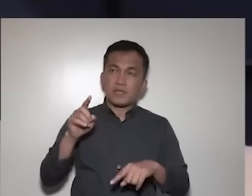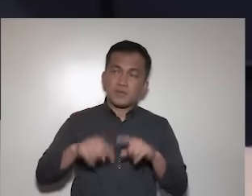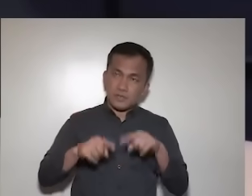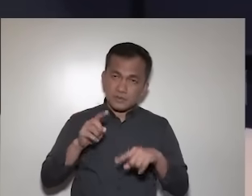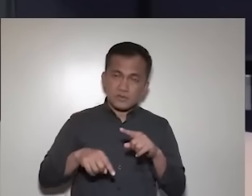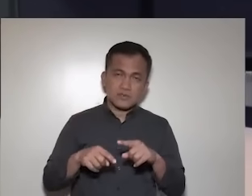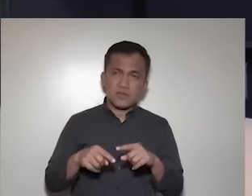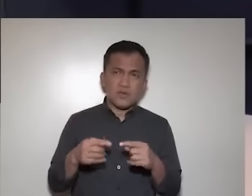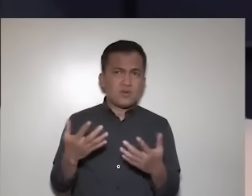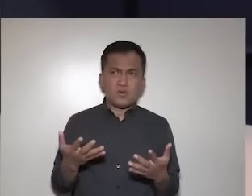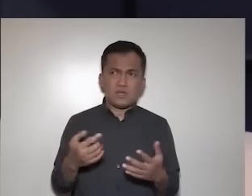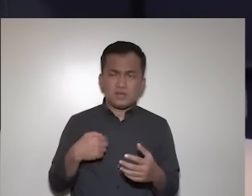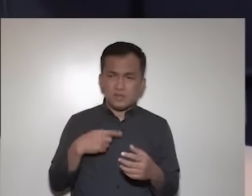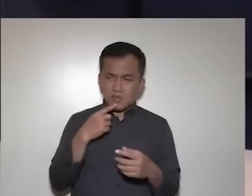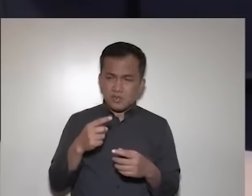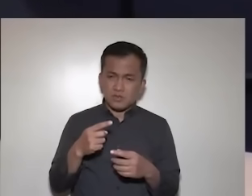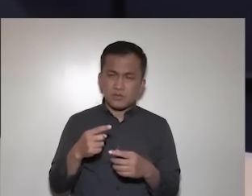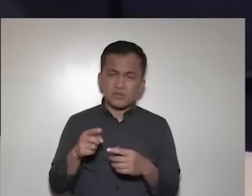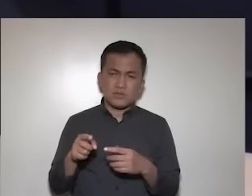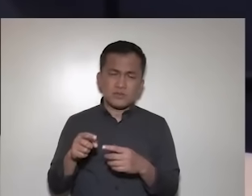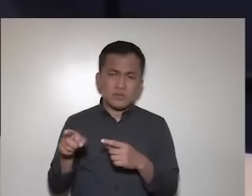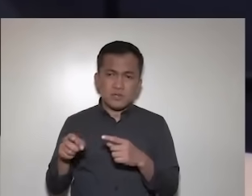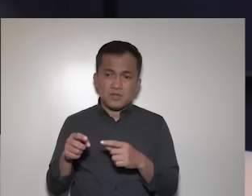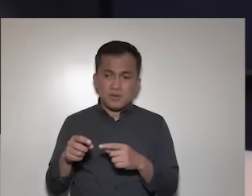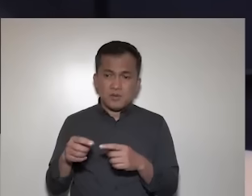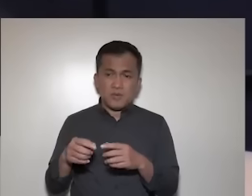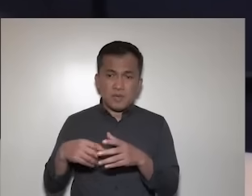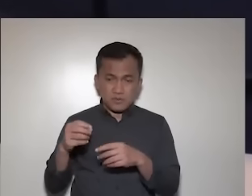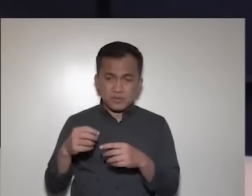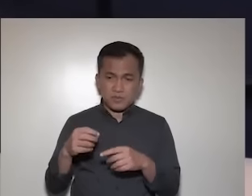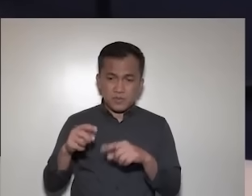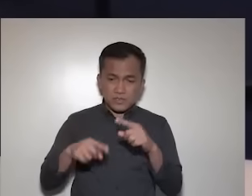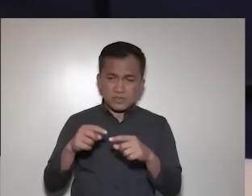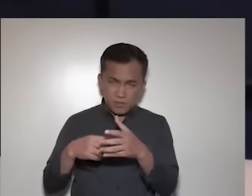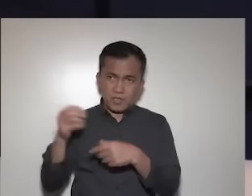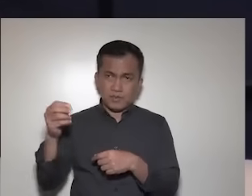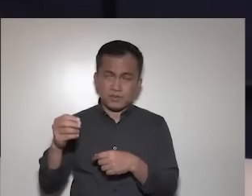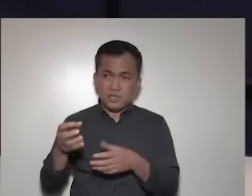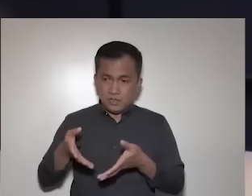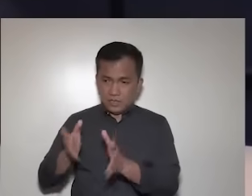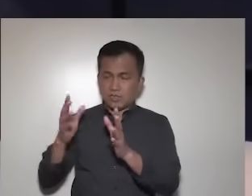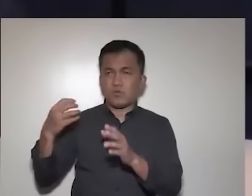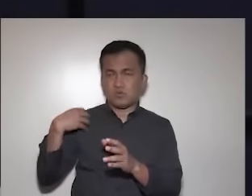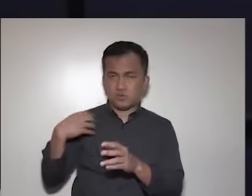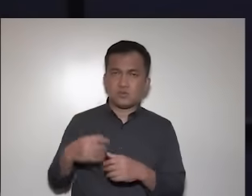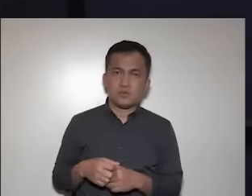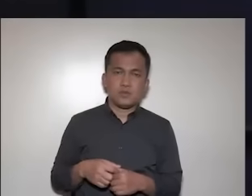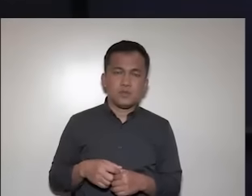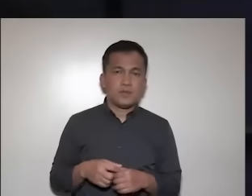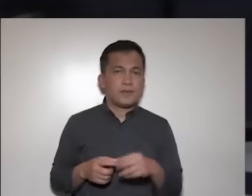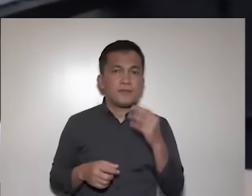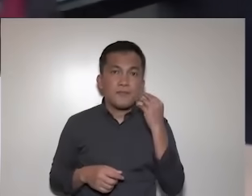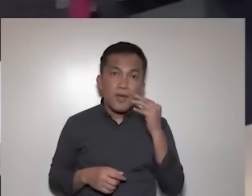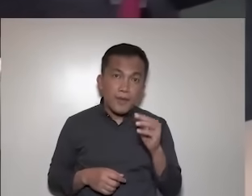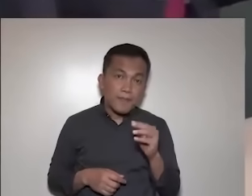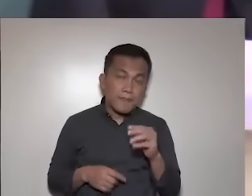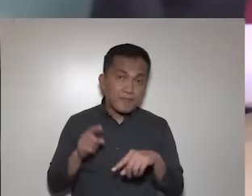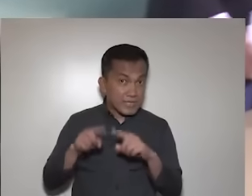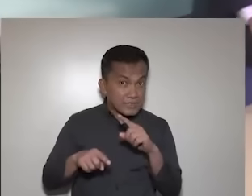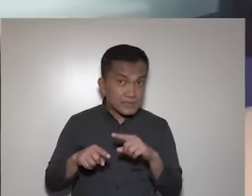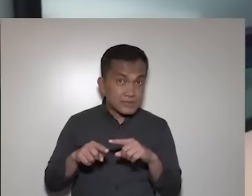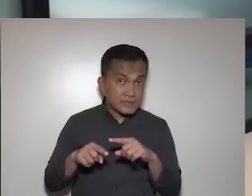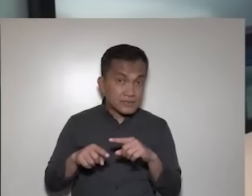yan. Wala po talaga akong labas, sir. Pero pag may mga kaibigan po akong dumadalaw, pinapayagan ako ng amo ko. Ma'am, friends